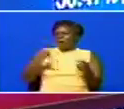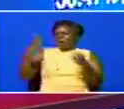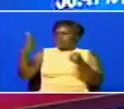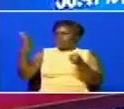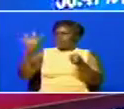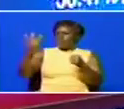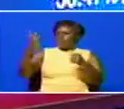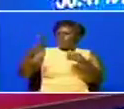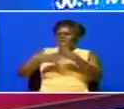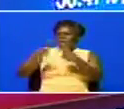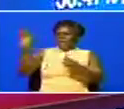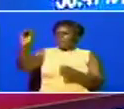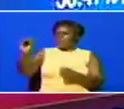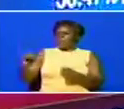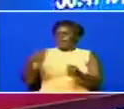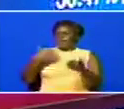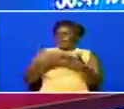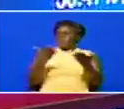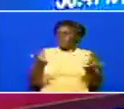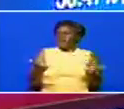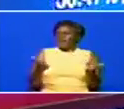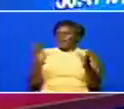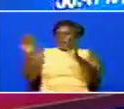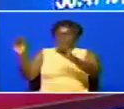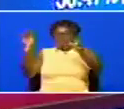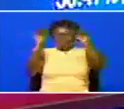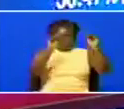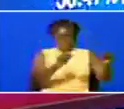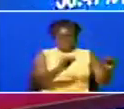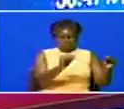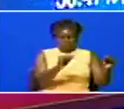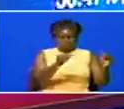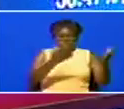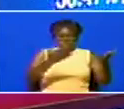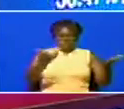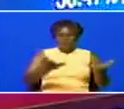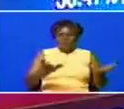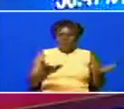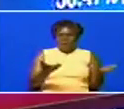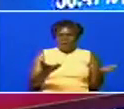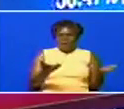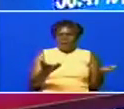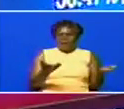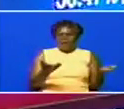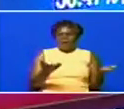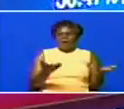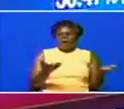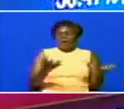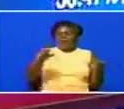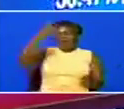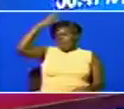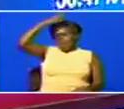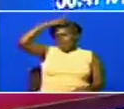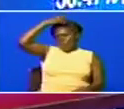49.53% ya kura ambazo zimepigwa kufikia sasa. Tuvuke sasa kutoka Laikipia mtazamaji tuelekee katika kaunti ya Lamu eneo